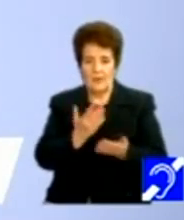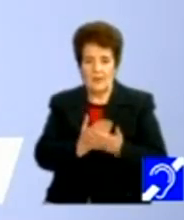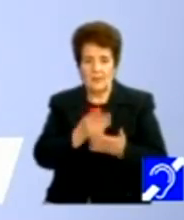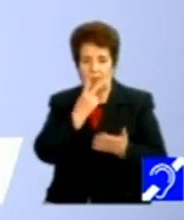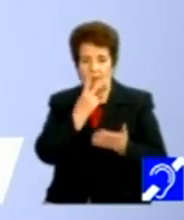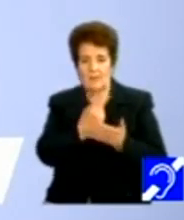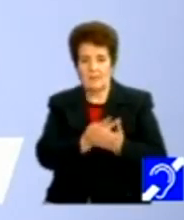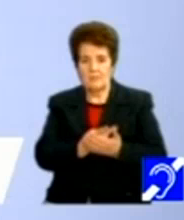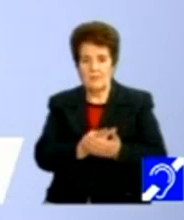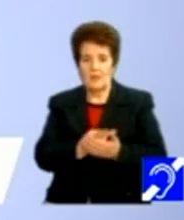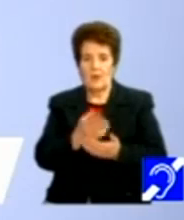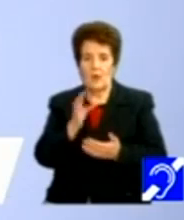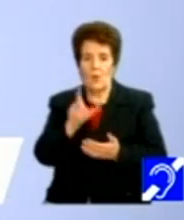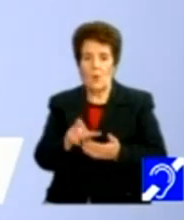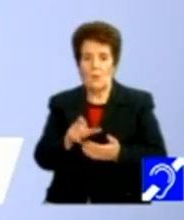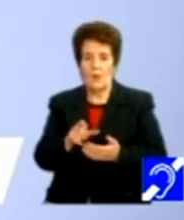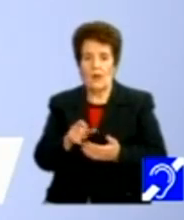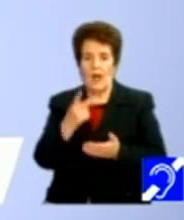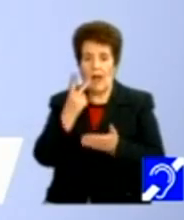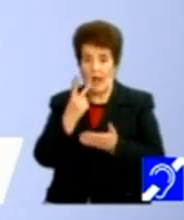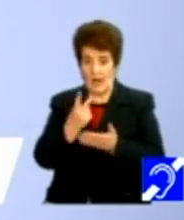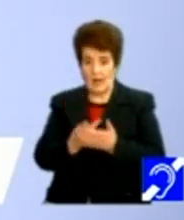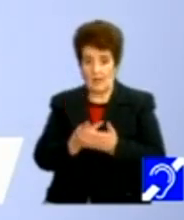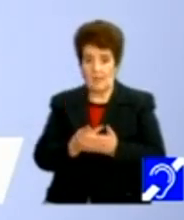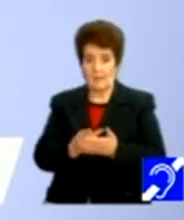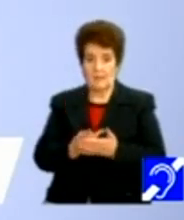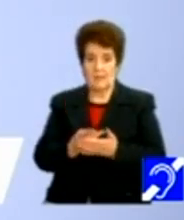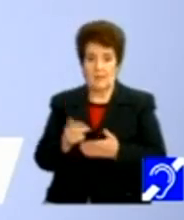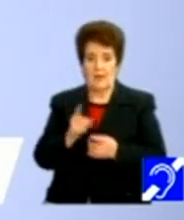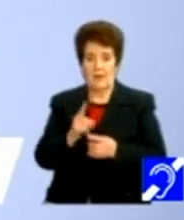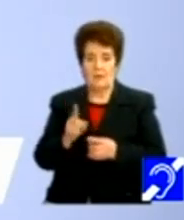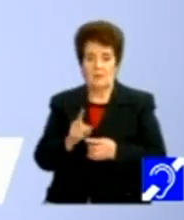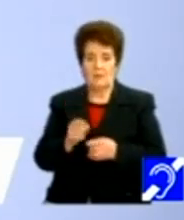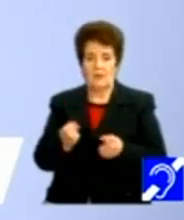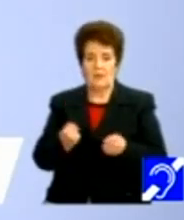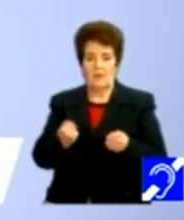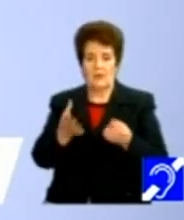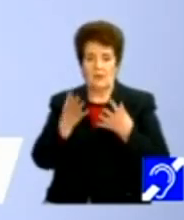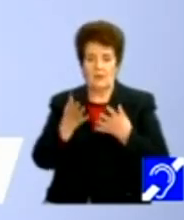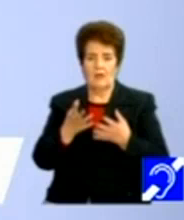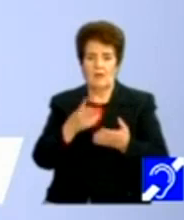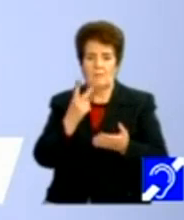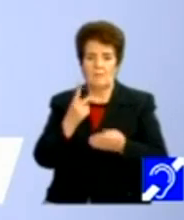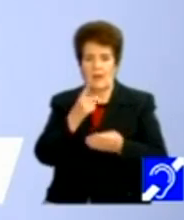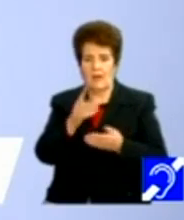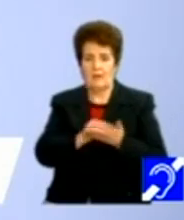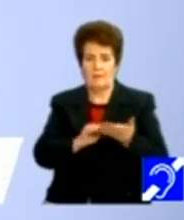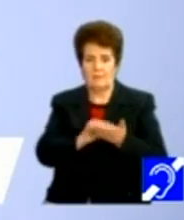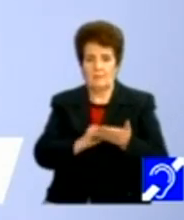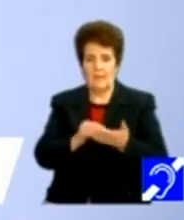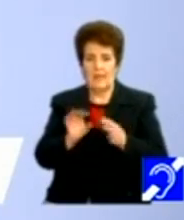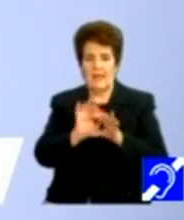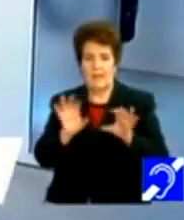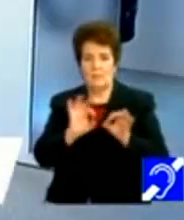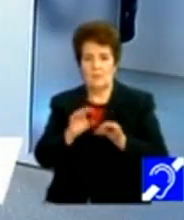omul arată cât de cât niște viziuni. Dar în ceea ce ține de aspectul identitar, am spus clar, mai urmăriți emisiunea odată și o să vă clarificați.